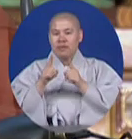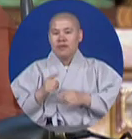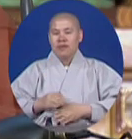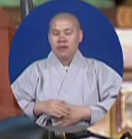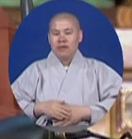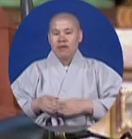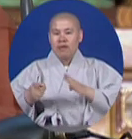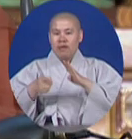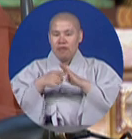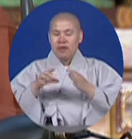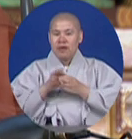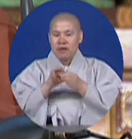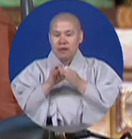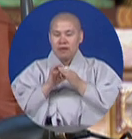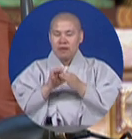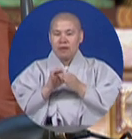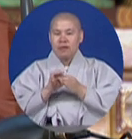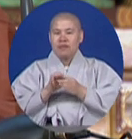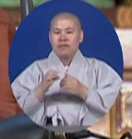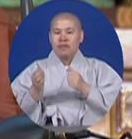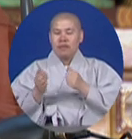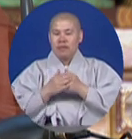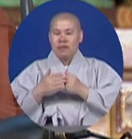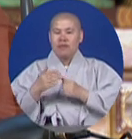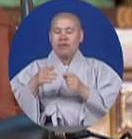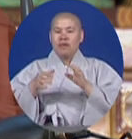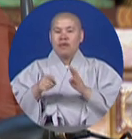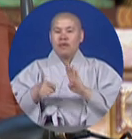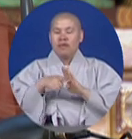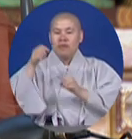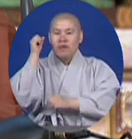업으로 말미암아 괴로움이 오니까 그걸 업장이라고 그러죠.